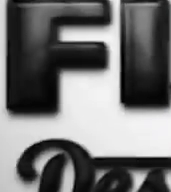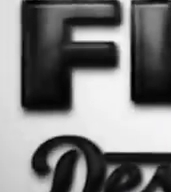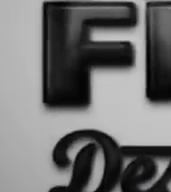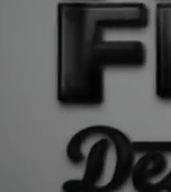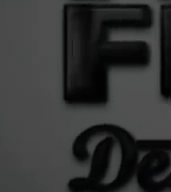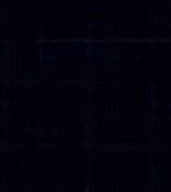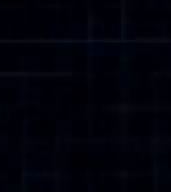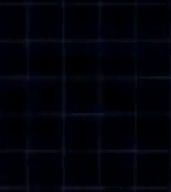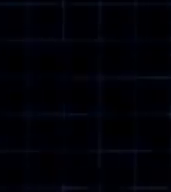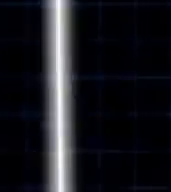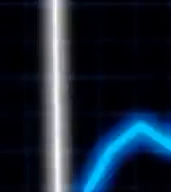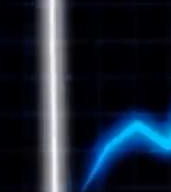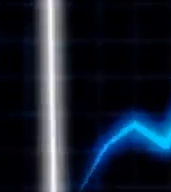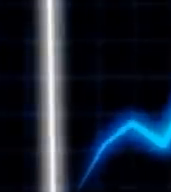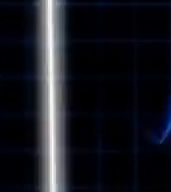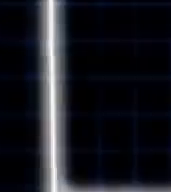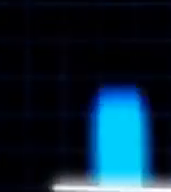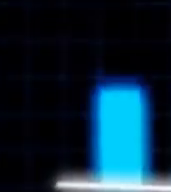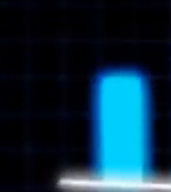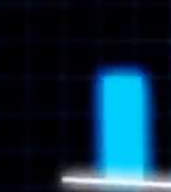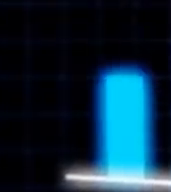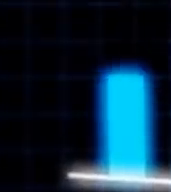2 देश की धड़कन।